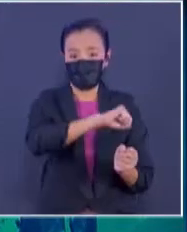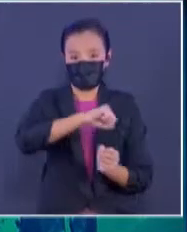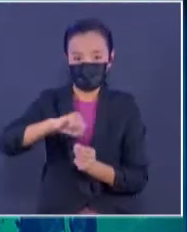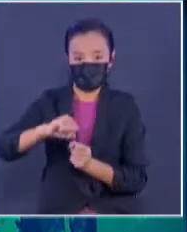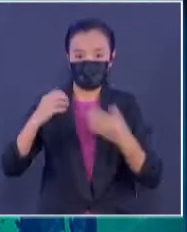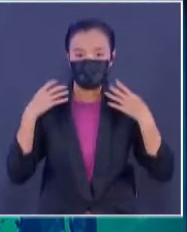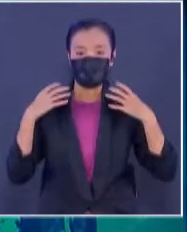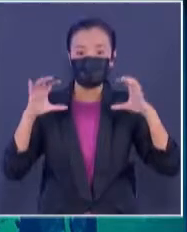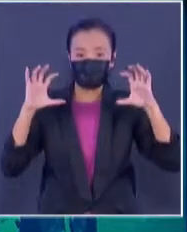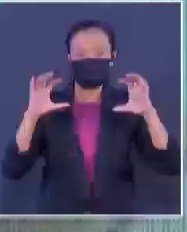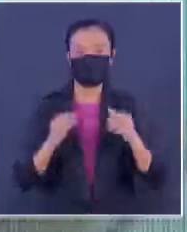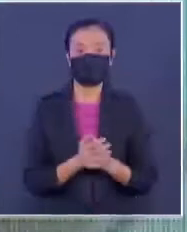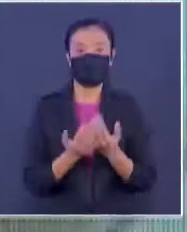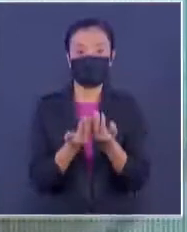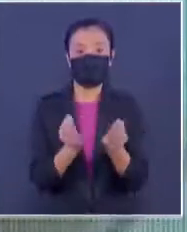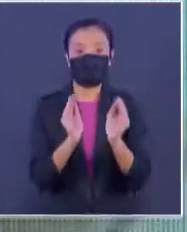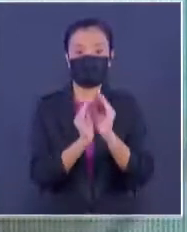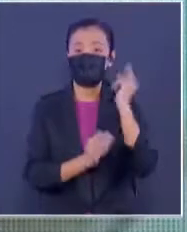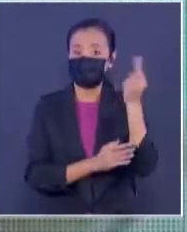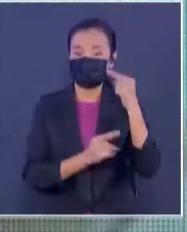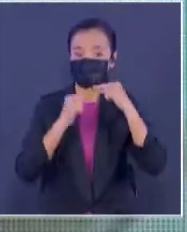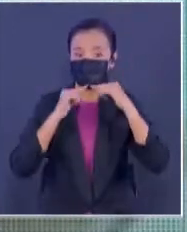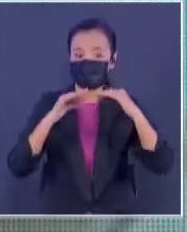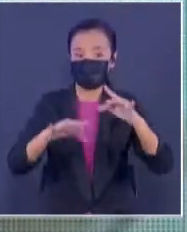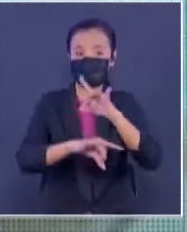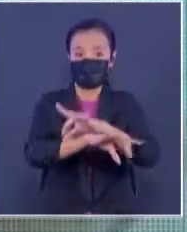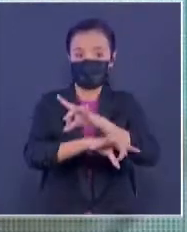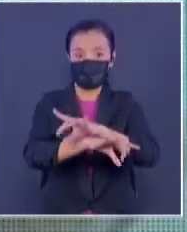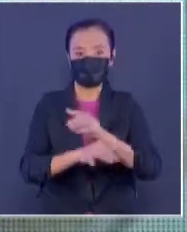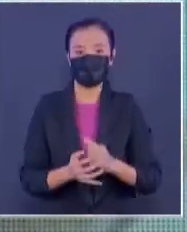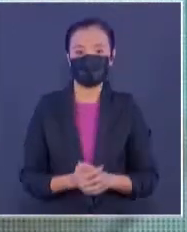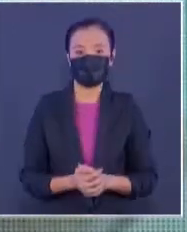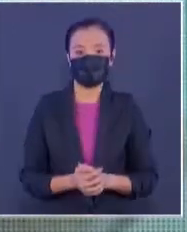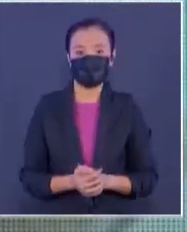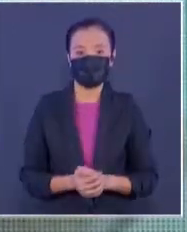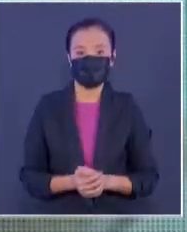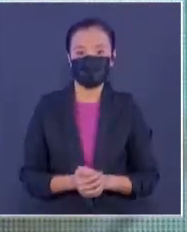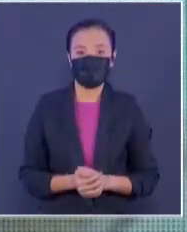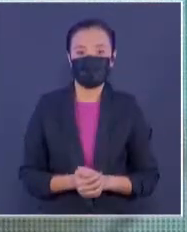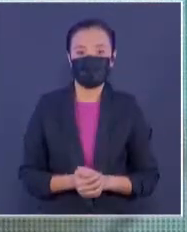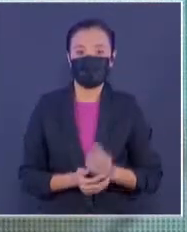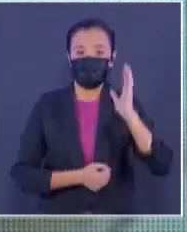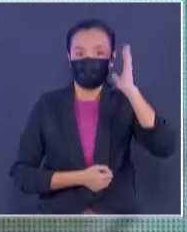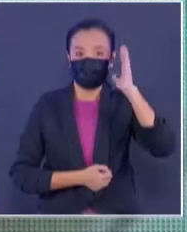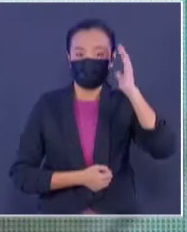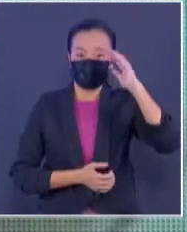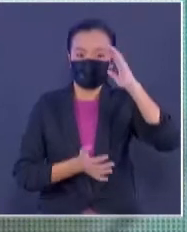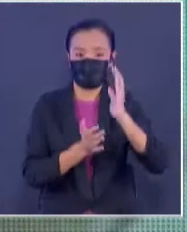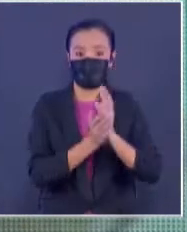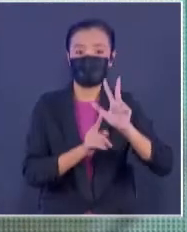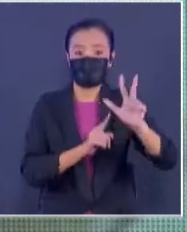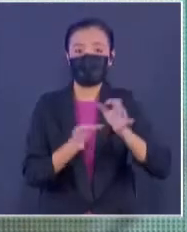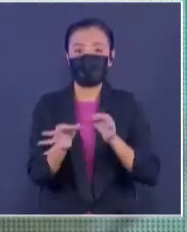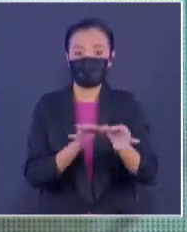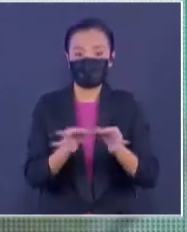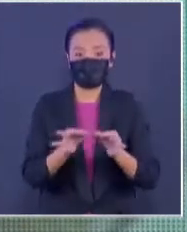ทางราชการเนี่ยพาครอบครัวไปเที่ยวทะเลที่ชะอำจังหวัดเพชรบุรีนะคะล่าสุดค่ะโฆษกตำรวจภูธรภาค3ออกมาชี้แจงแล้วนะ